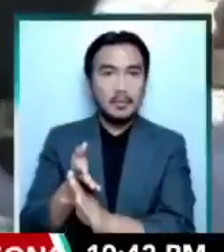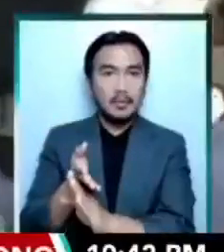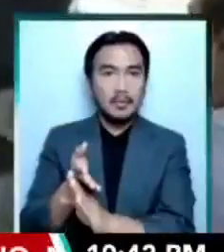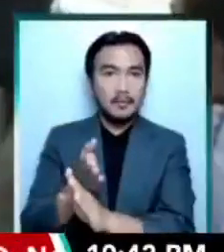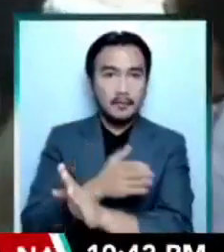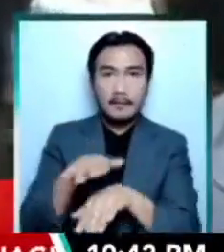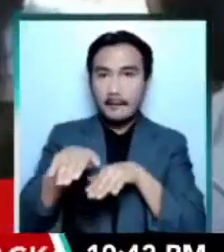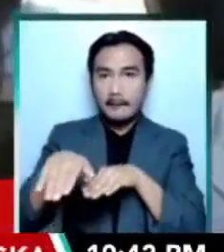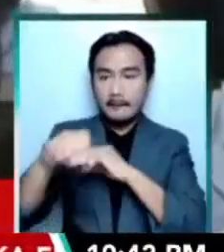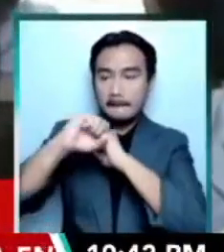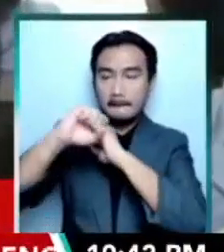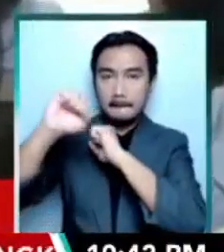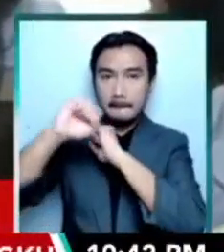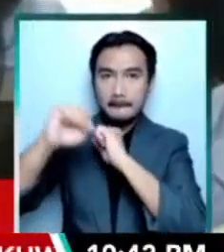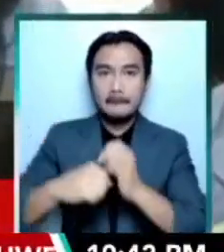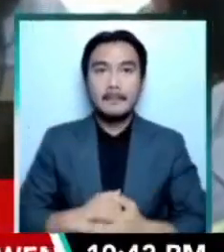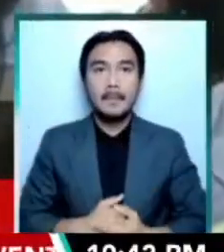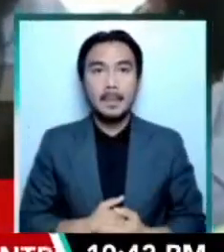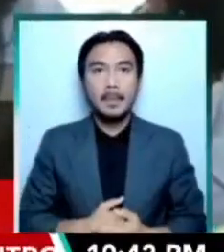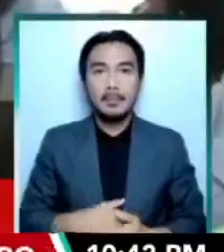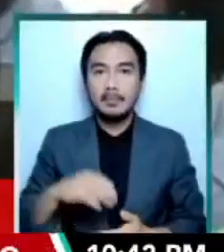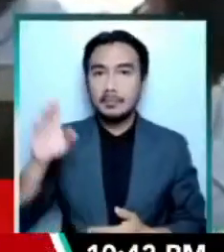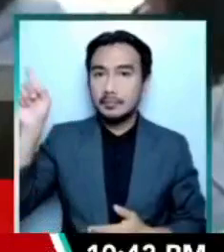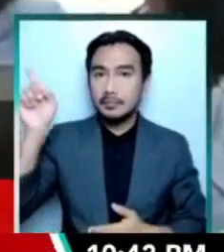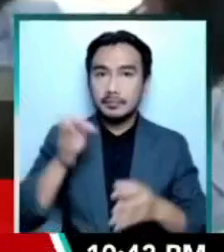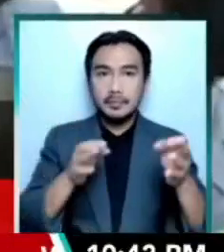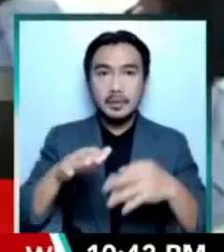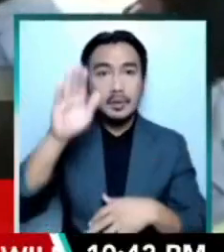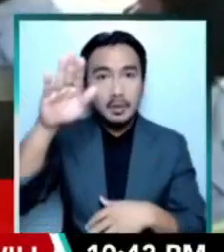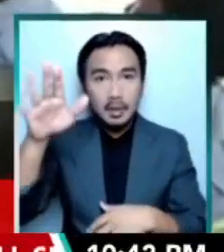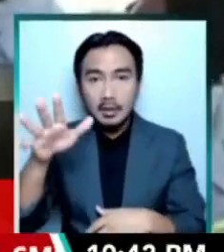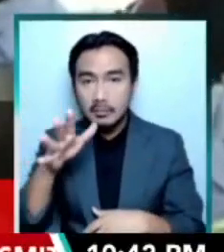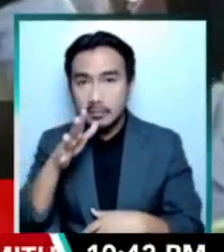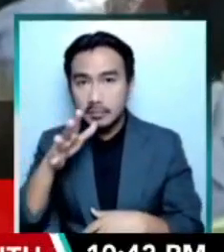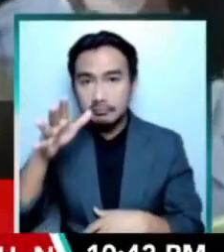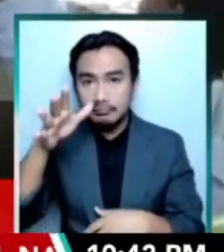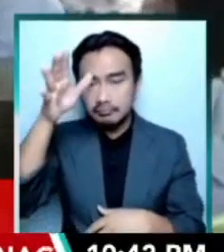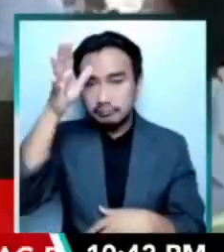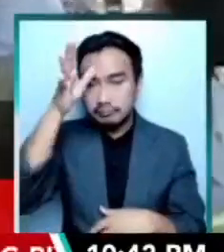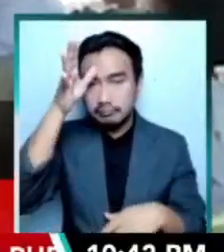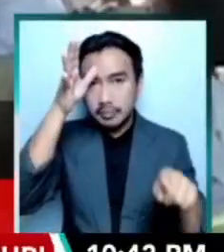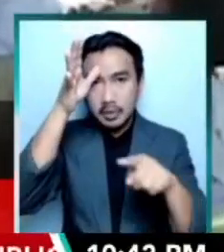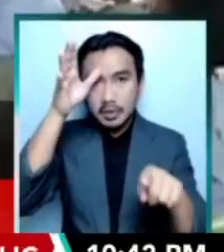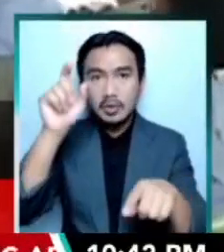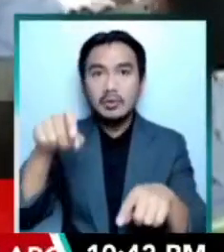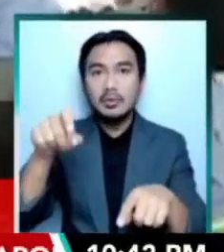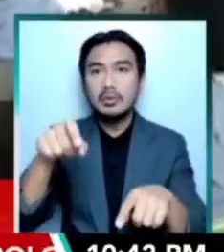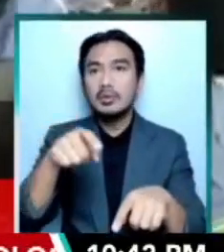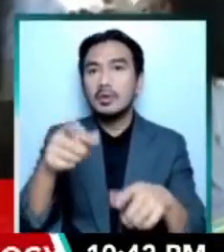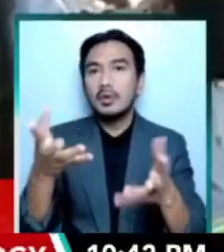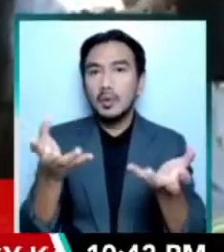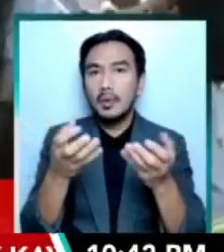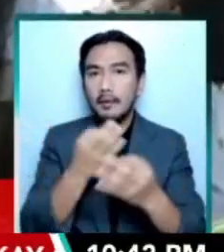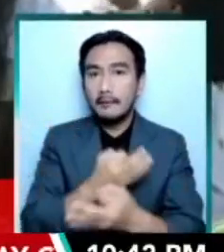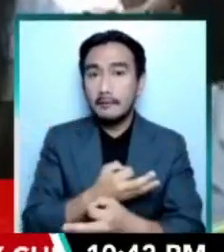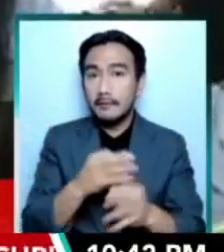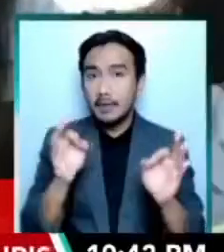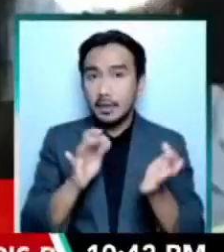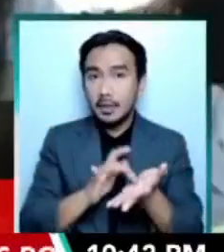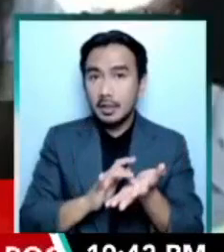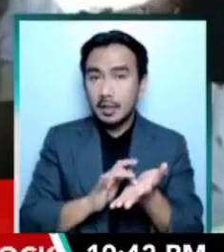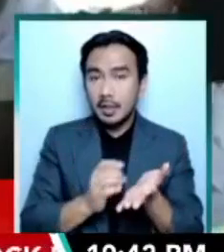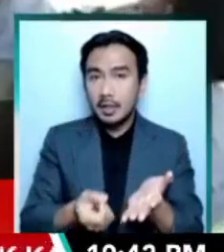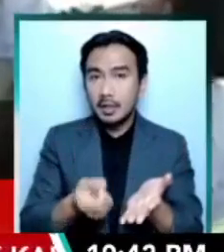Mga nanay, mga tatay, alam ko kailangan ninyo. Gusto natin libreng gamot, di ba? Gamot sa high